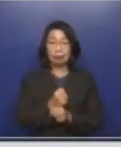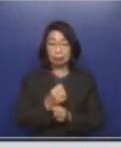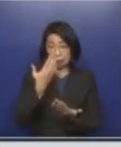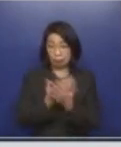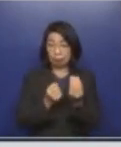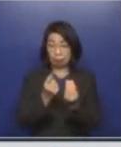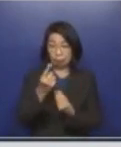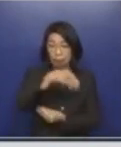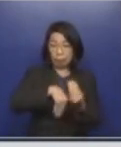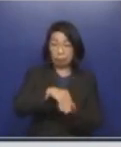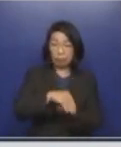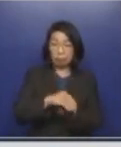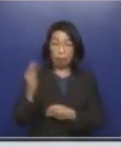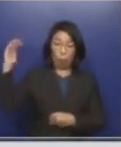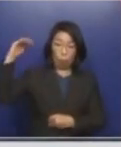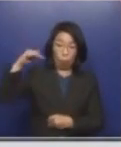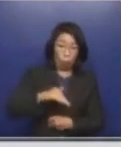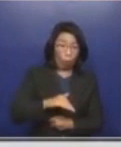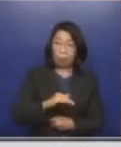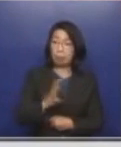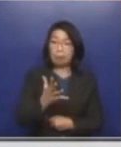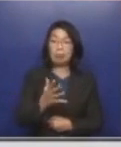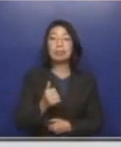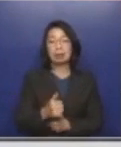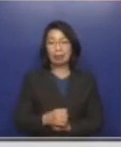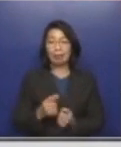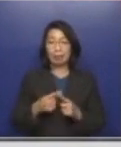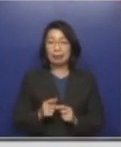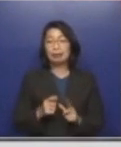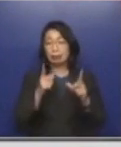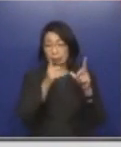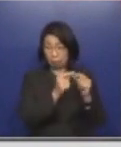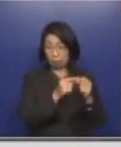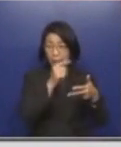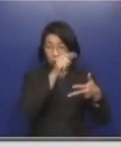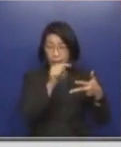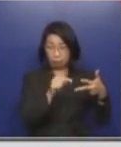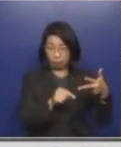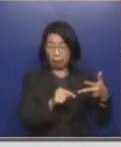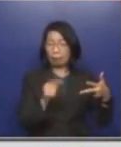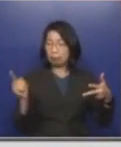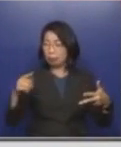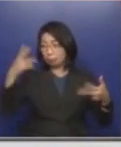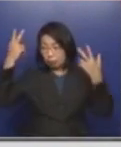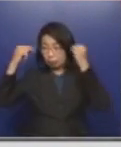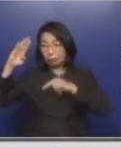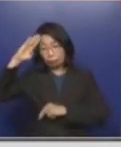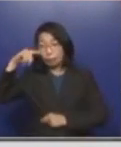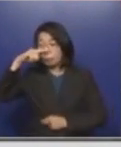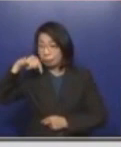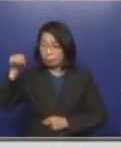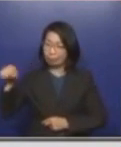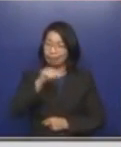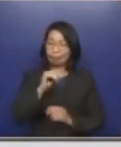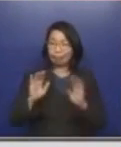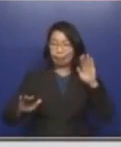อยท่านท่านครับ3เรื่องที่ผมเอามาเปรียบเทียบกับนายกรัฐมนตรีคนไทยเนี่ยผมคิดว่ามันต่างกัน